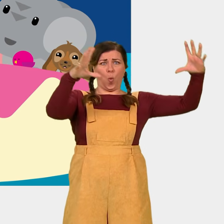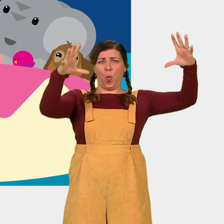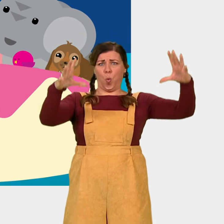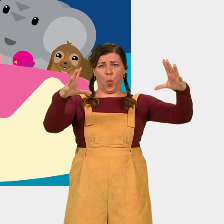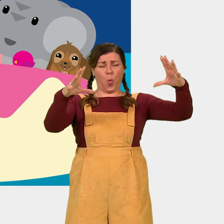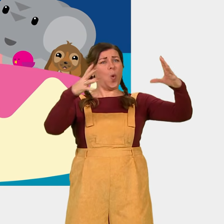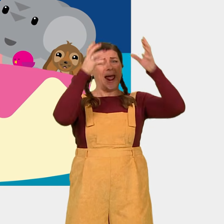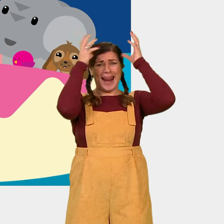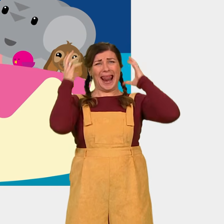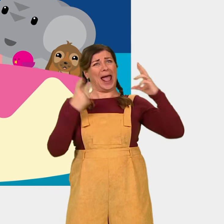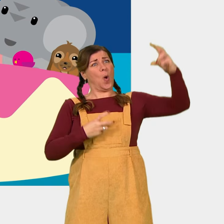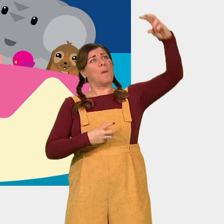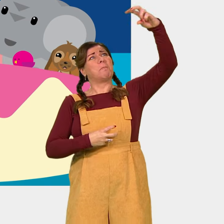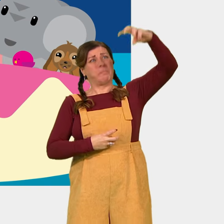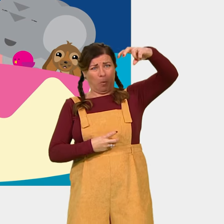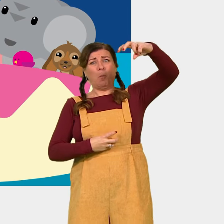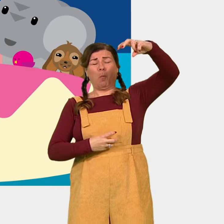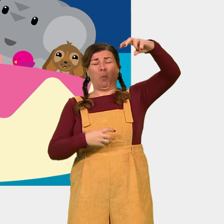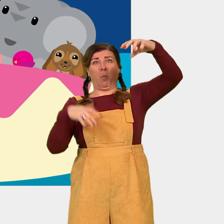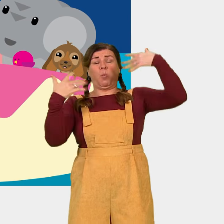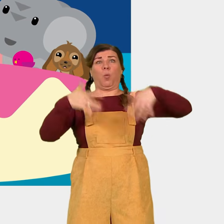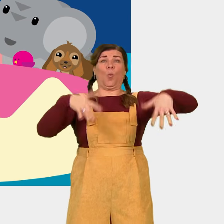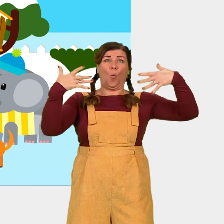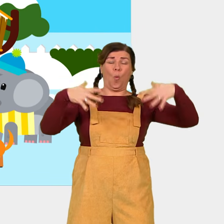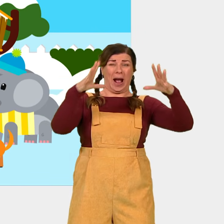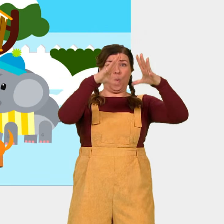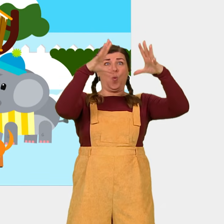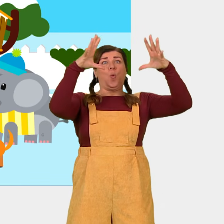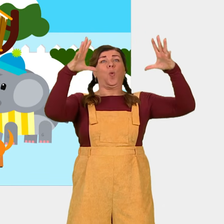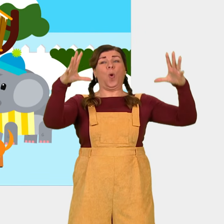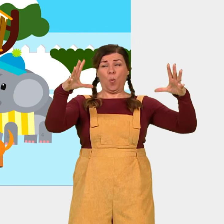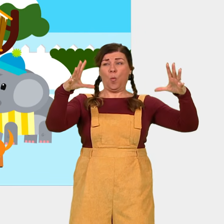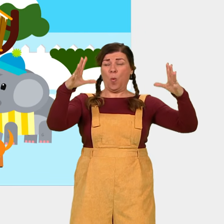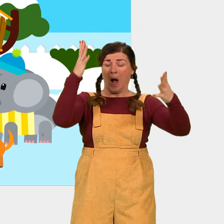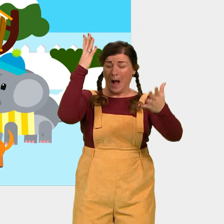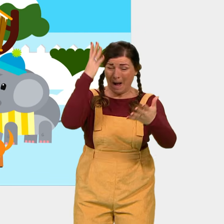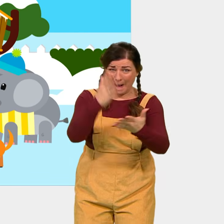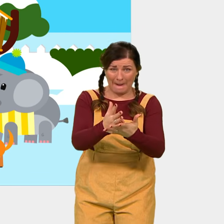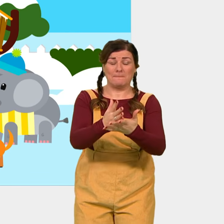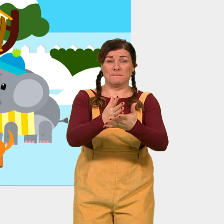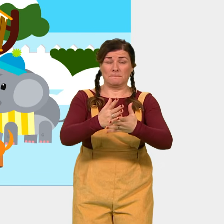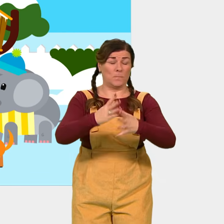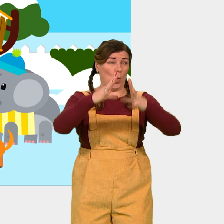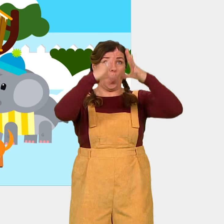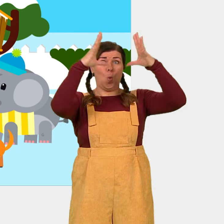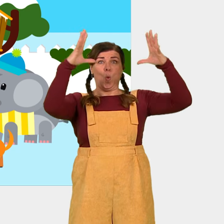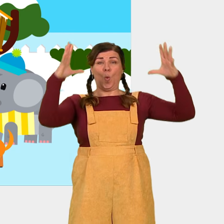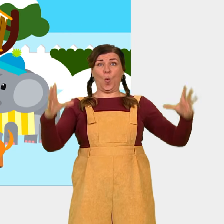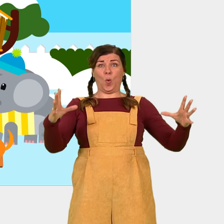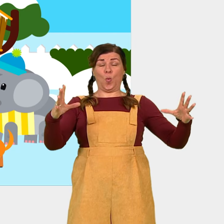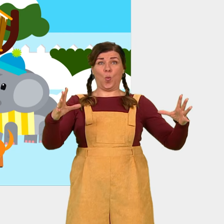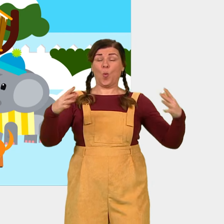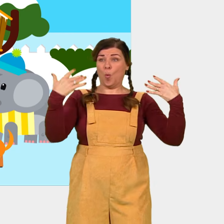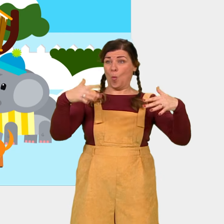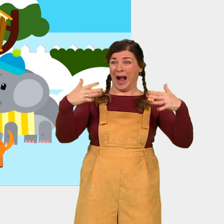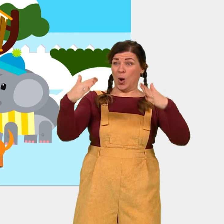ben y belen eira fwyaf yn hanes y byd. Roedd hi wir yn anferthol. Yn fwy na'r